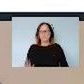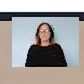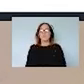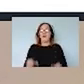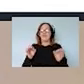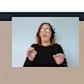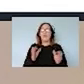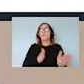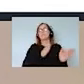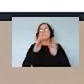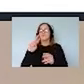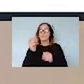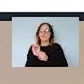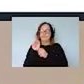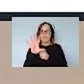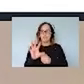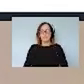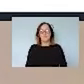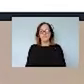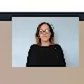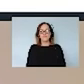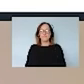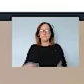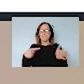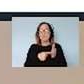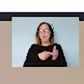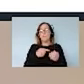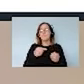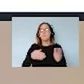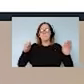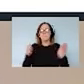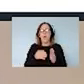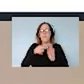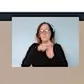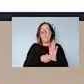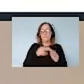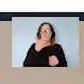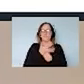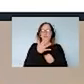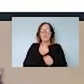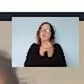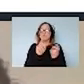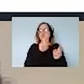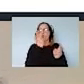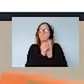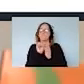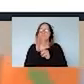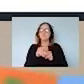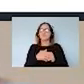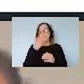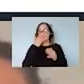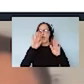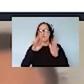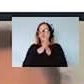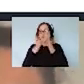A teraz poproszę drugi slajd dotyczący programu, małego programiku dla 50 bibliotek. W międzyczasie to pokażę